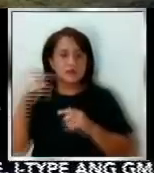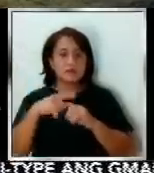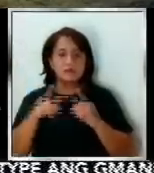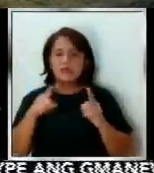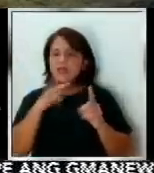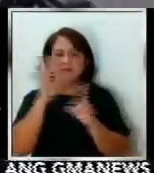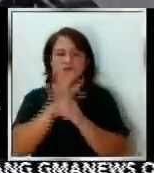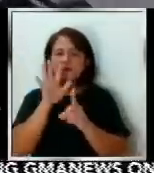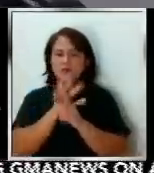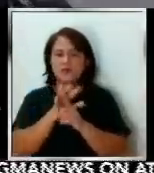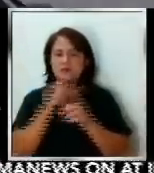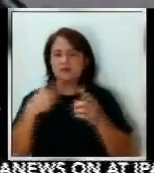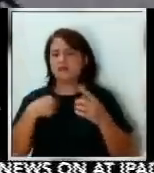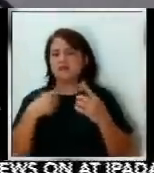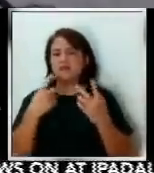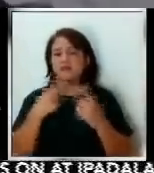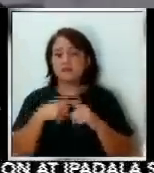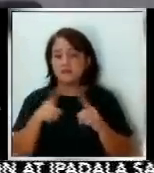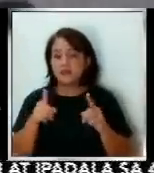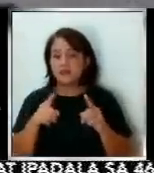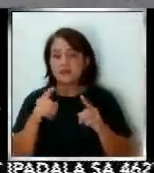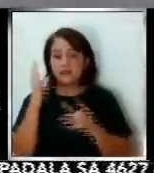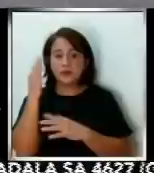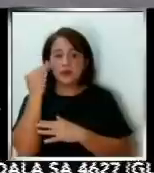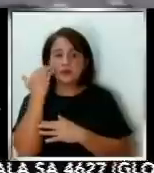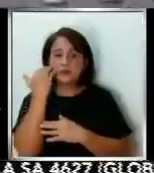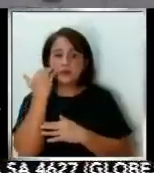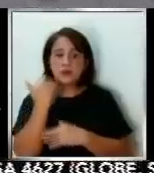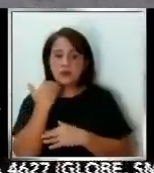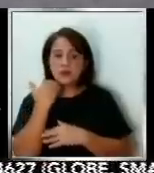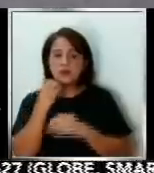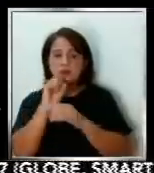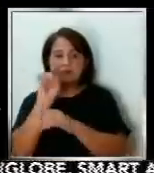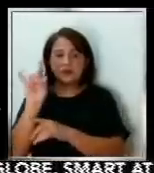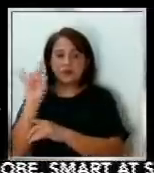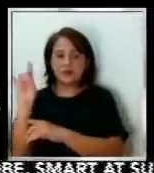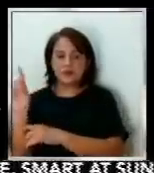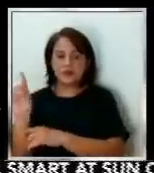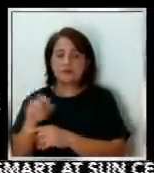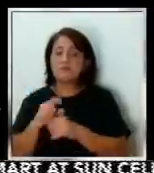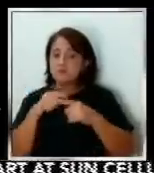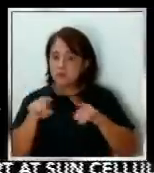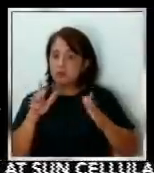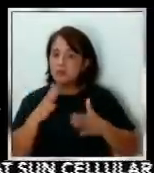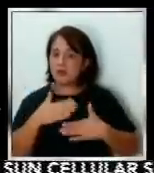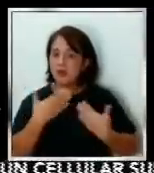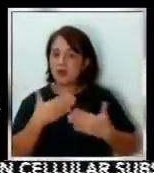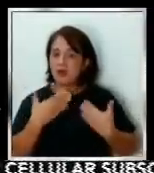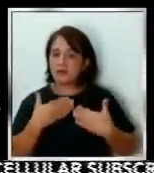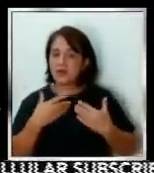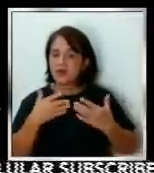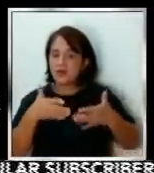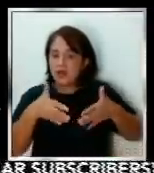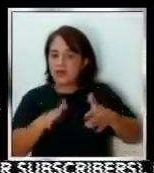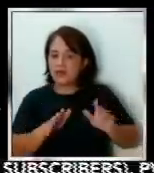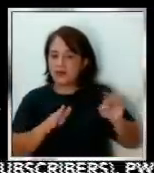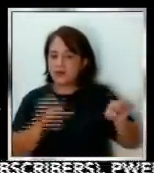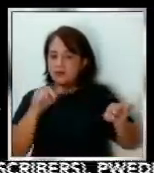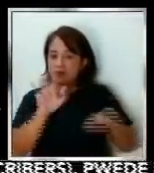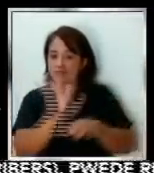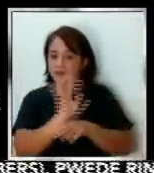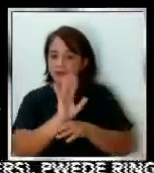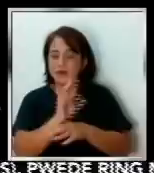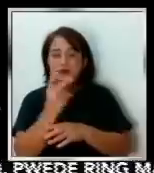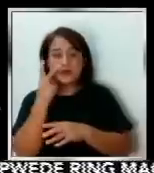2 years ago dahil na rin sa kagulangan nila ng promotion. Masaya raw siyang muling nabigyan ng pagkakataon ng pelikula na mapanood ng